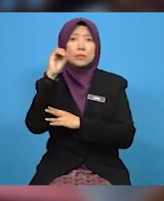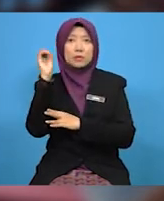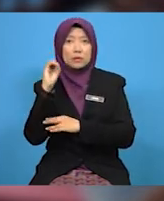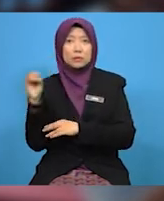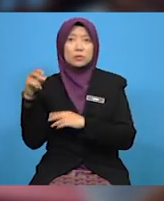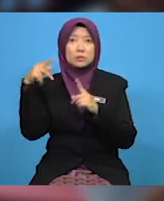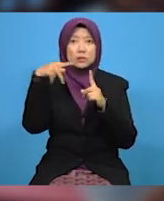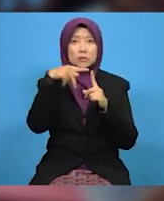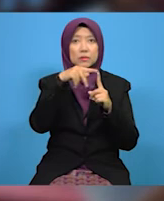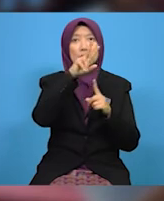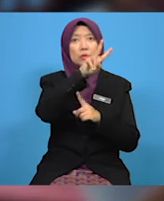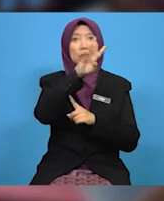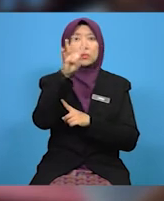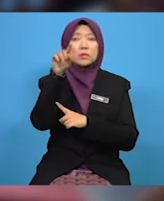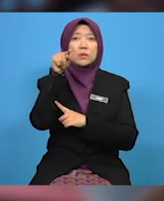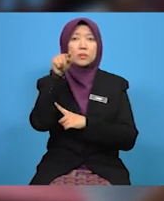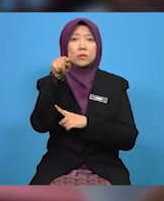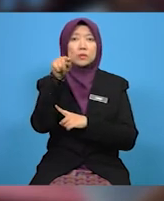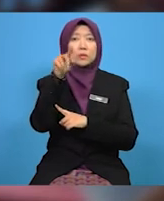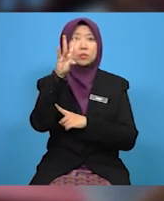25.55% kepada